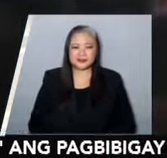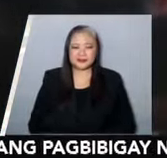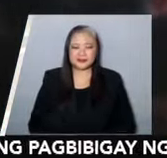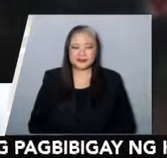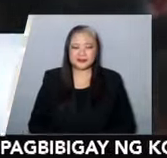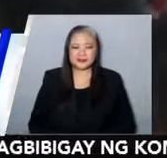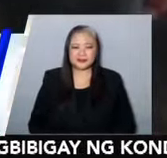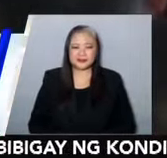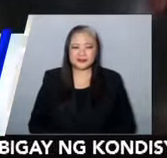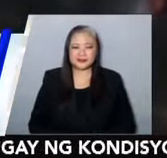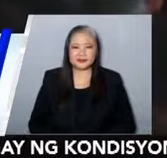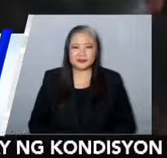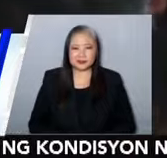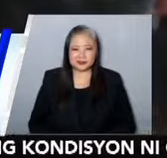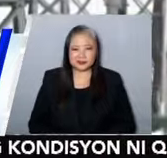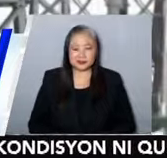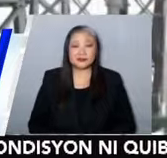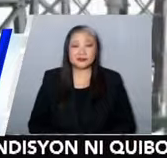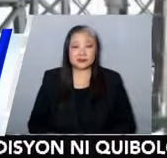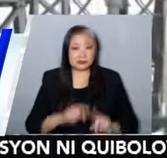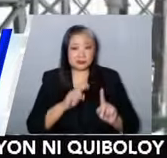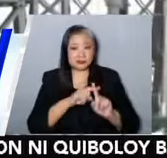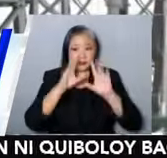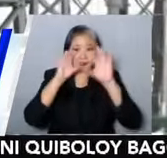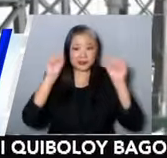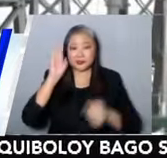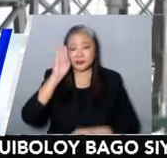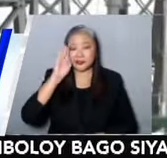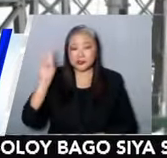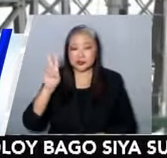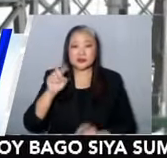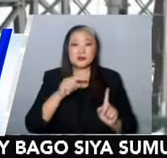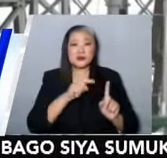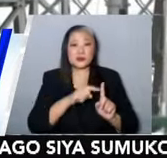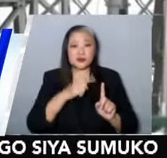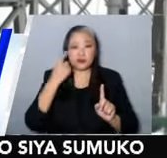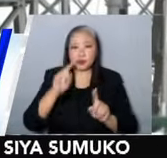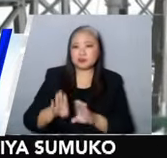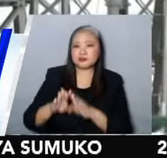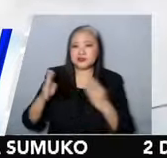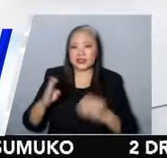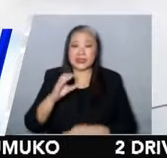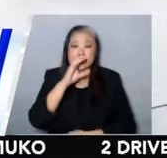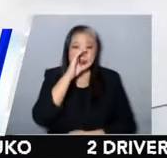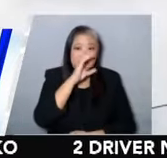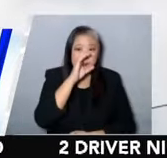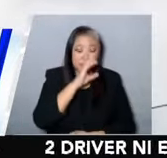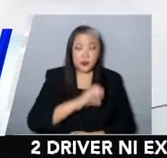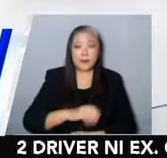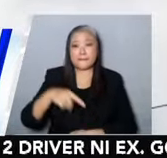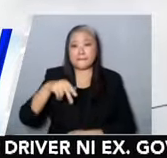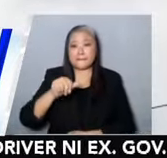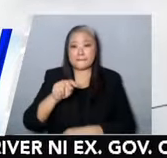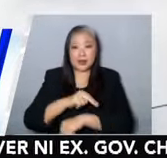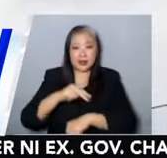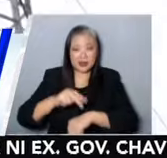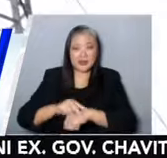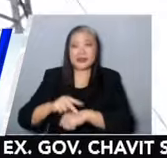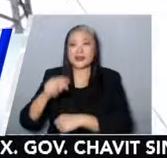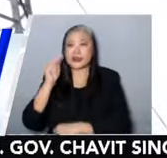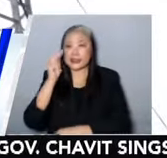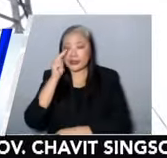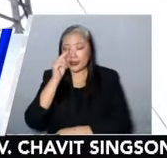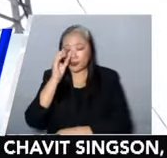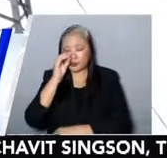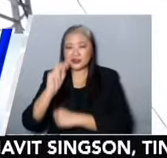Si Pangulong Bongbong Marcos ang nanguna sa pagpapasinaya sa Cebu Negros Panay 230 kilovolts backbone project sa Bacolod City.